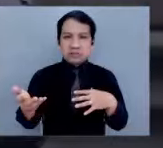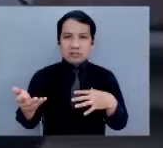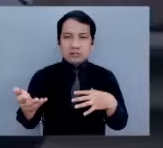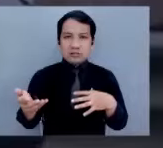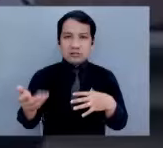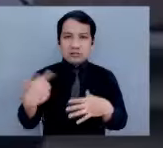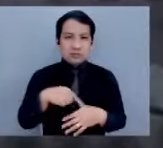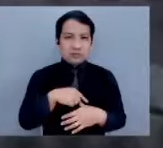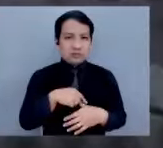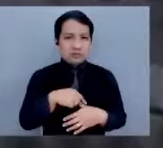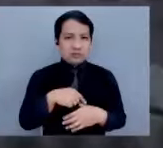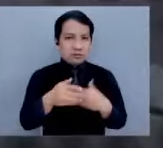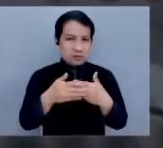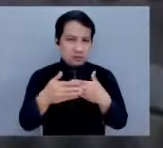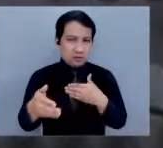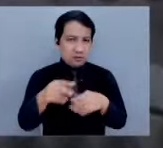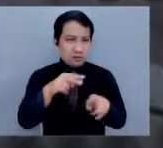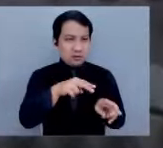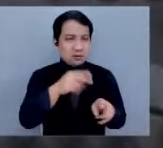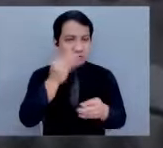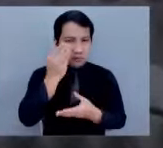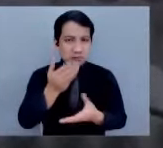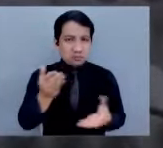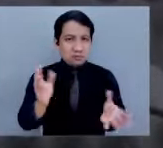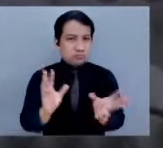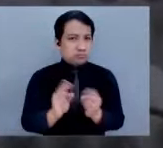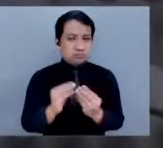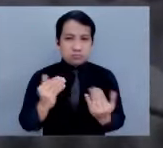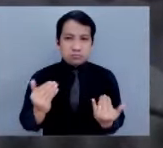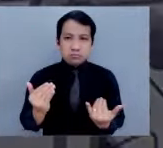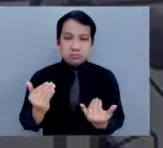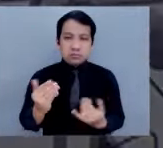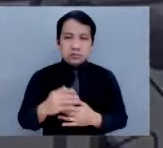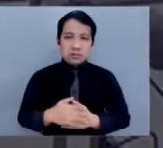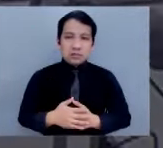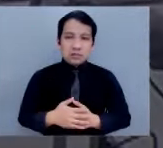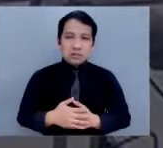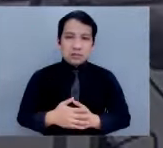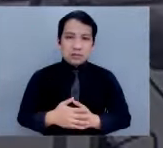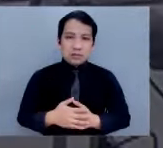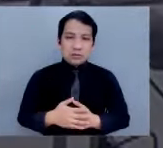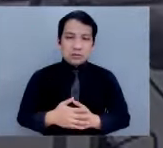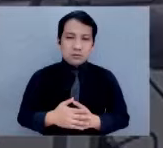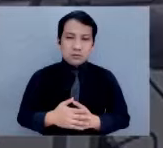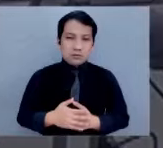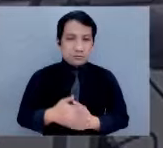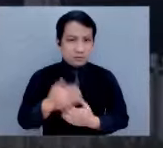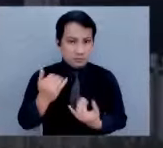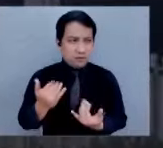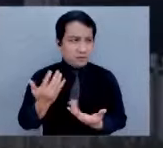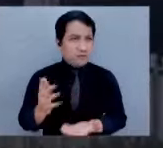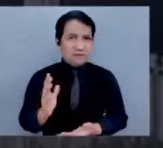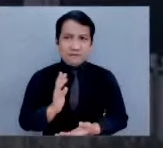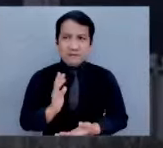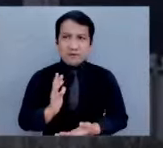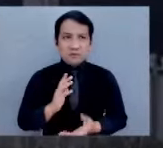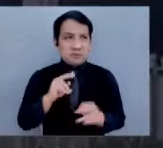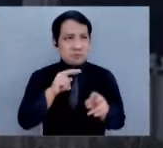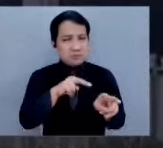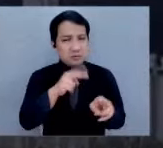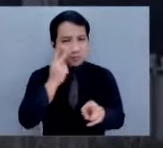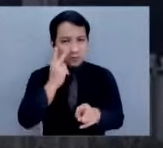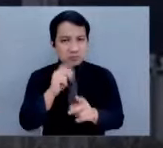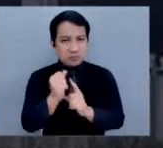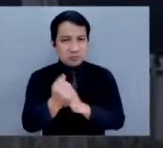tawid naman tayo ah sa araw na ito we are monitoring the situation